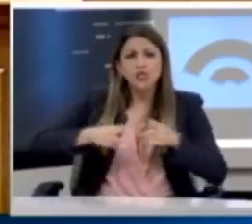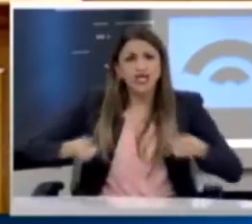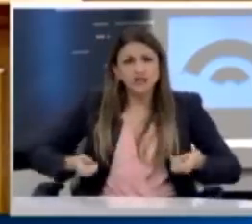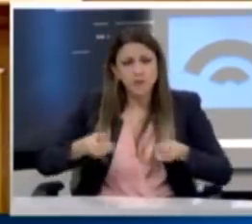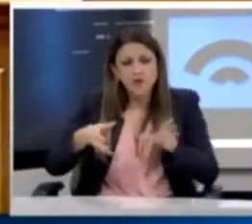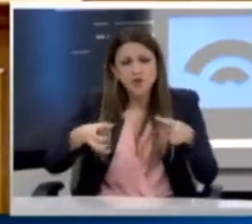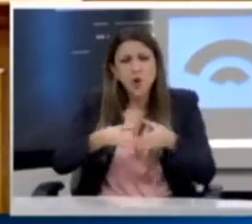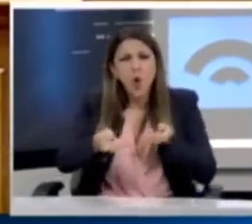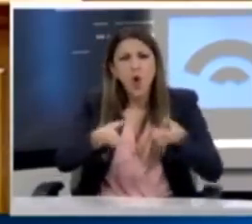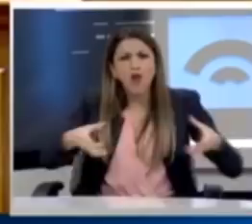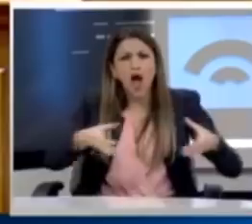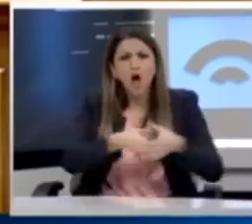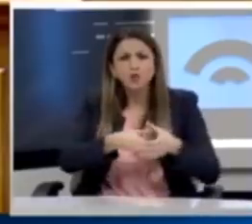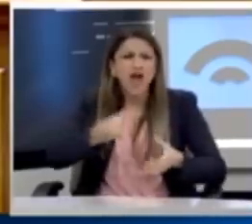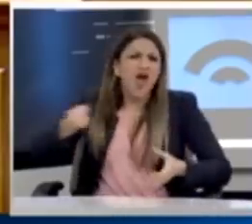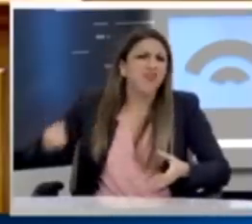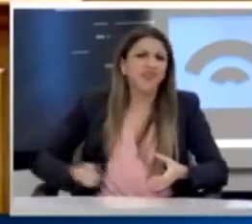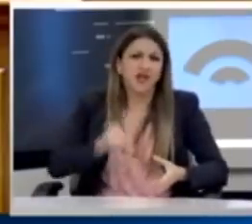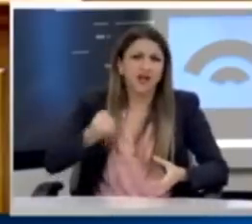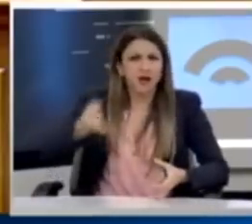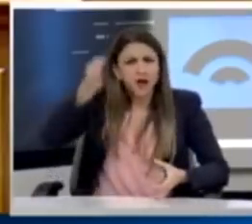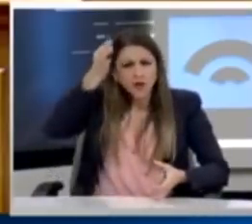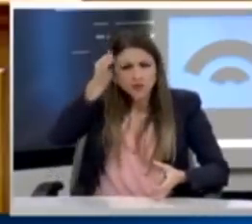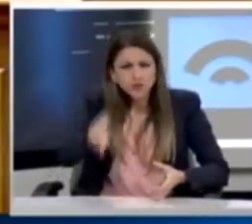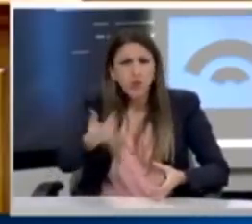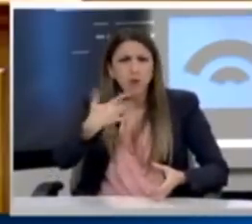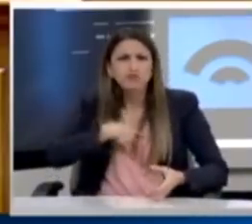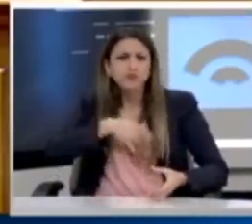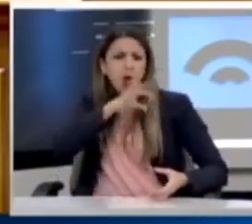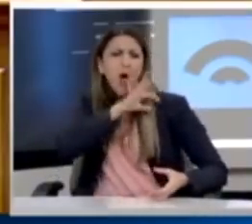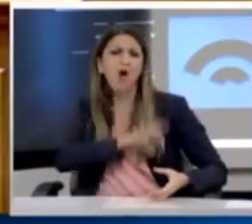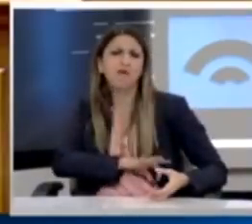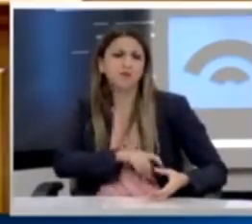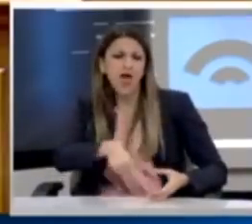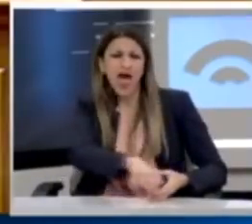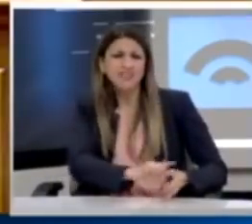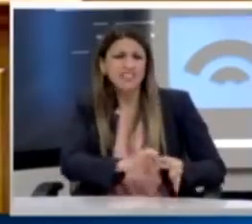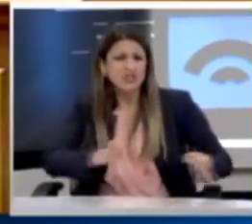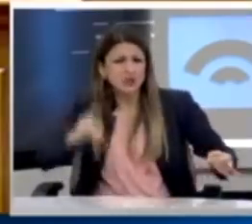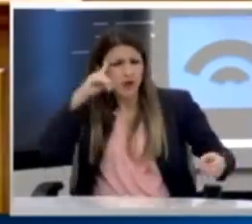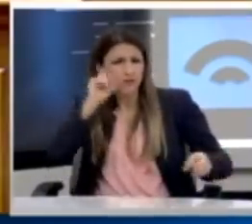δυνάμεις για να προβάλλουν τα δικά τους ανιστόρητα συνθήματα.